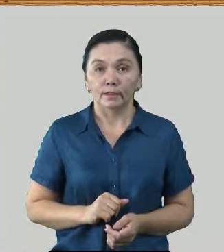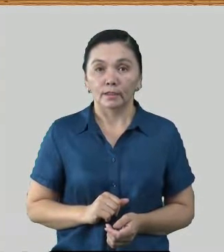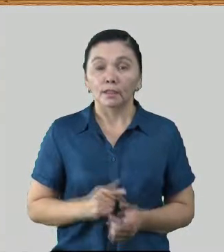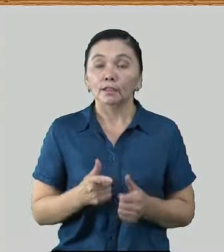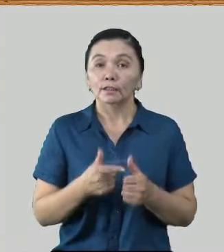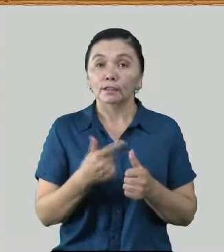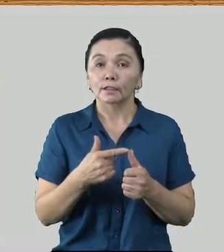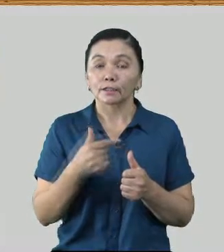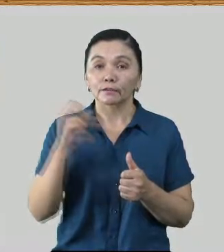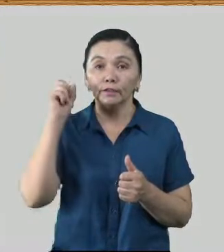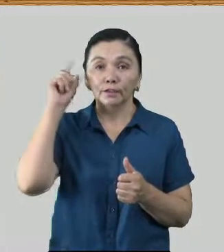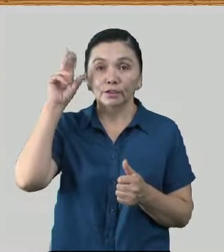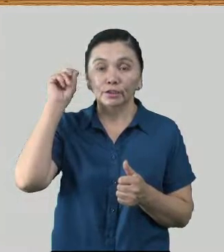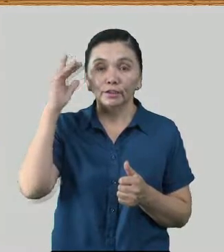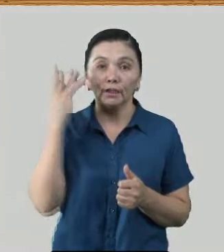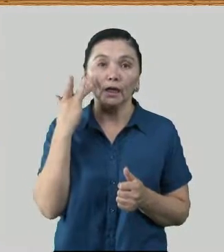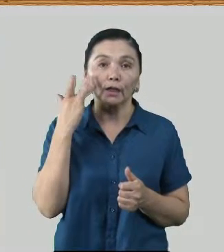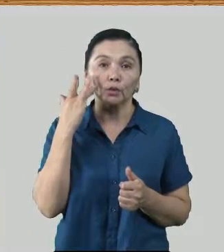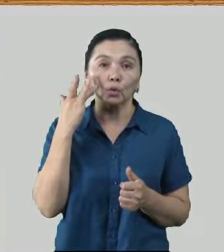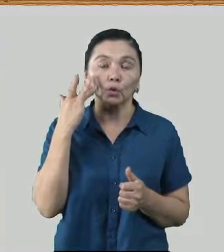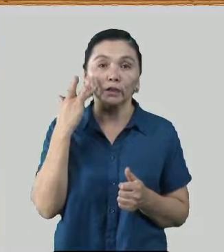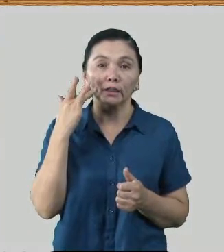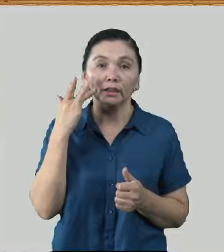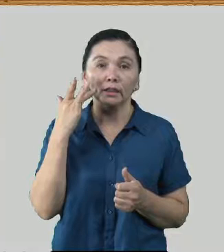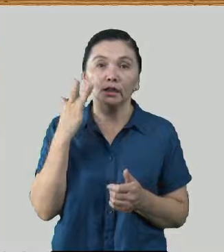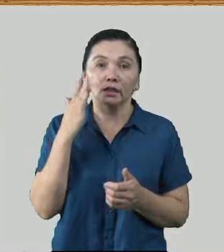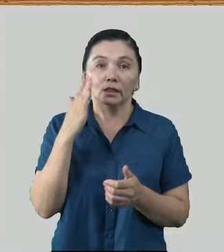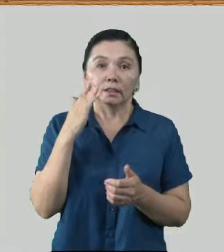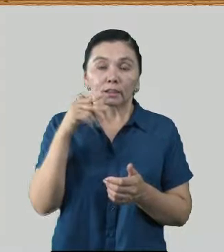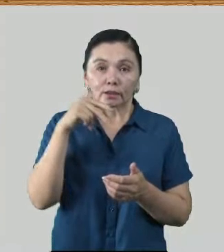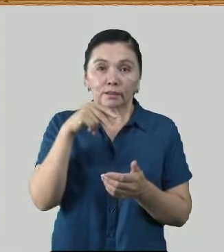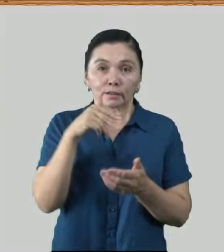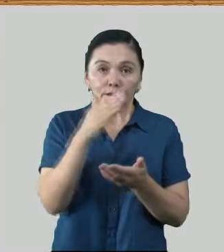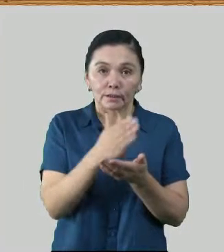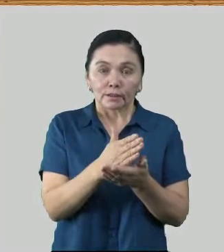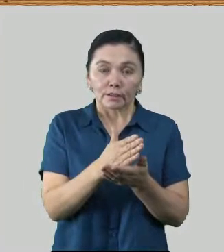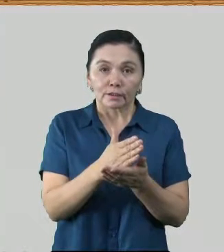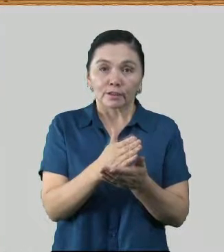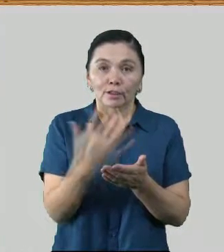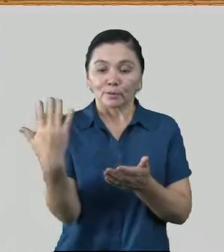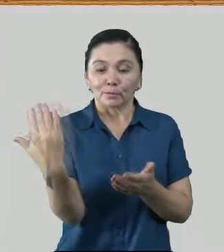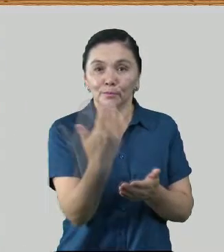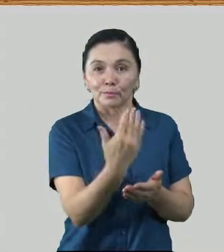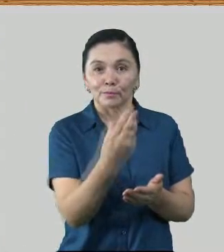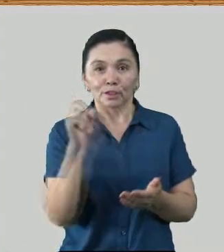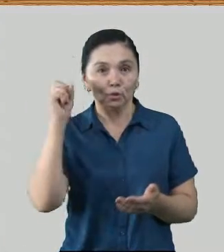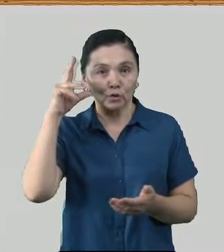Назовите числа, которые стоят между числами 1 и 4.